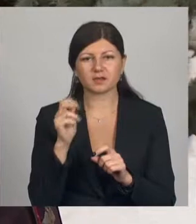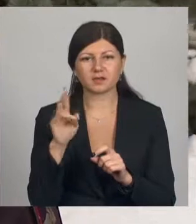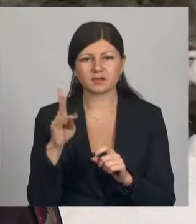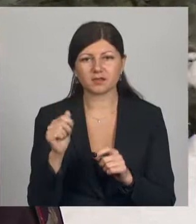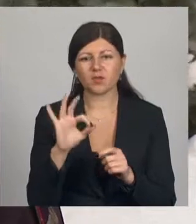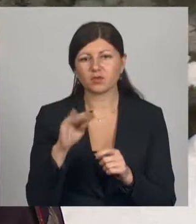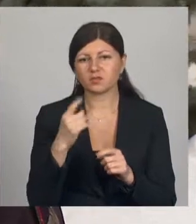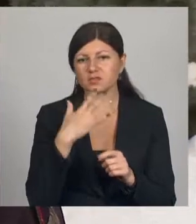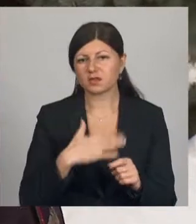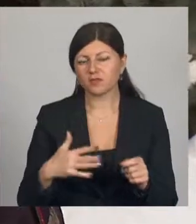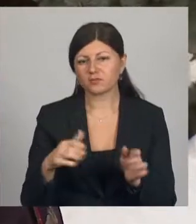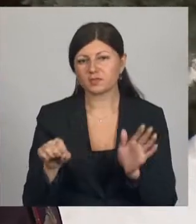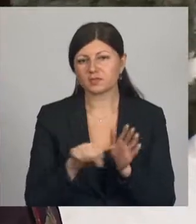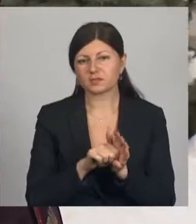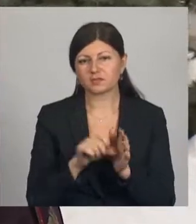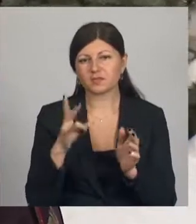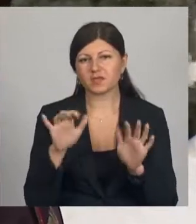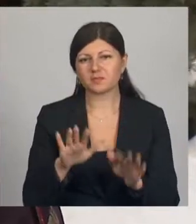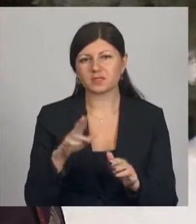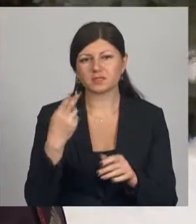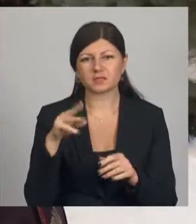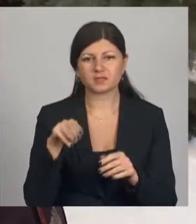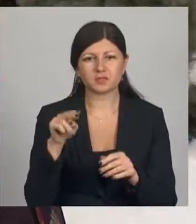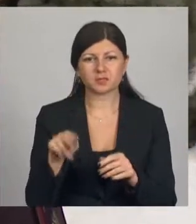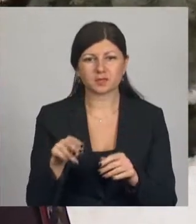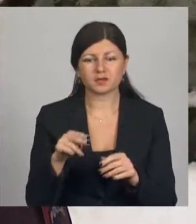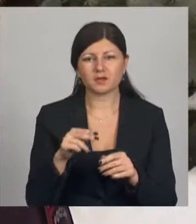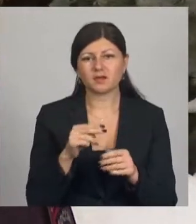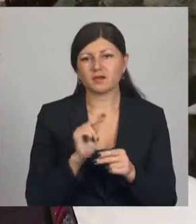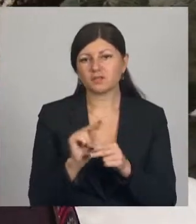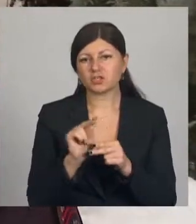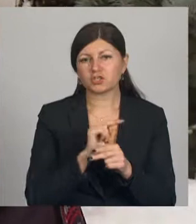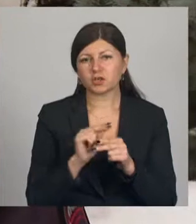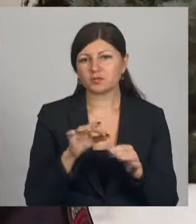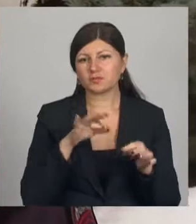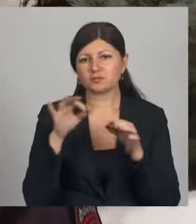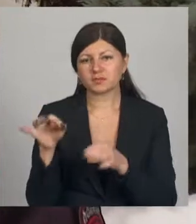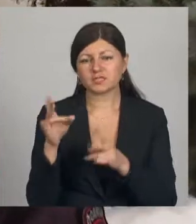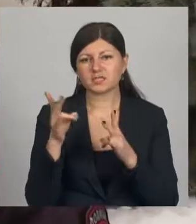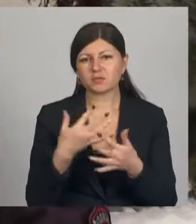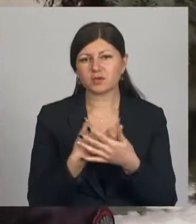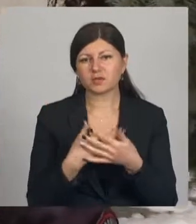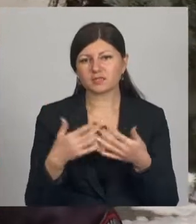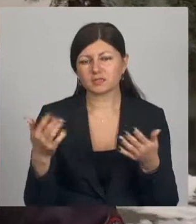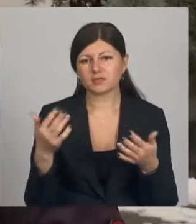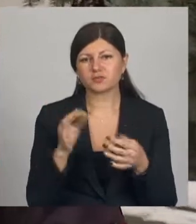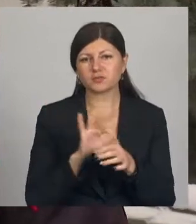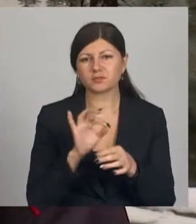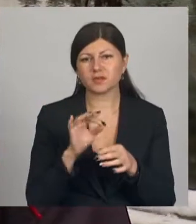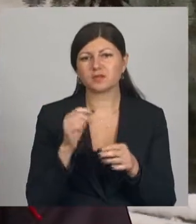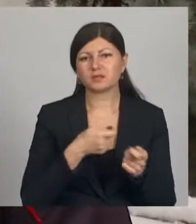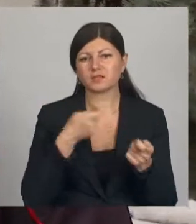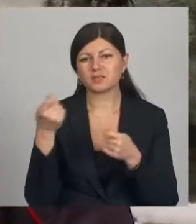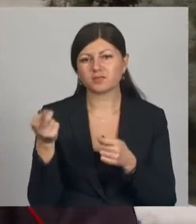от полученных травм скончались на месте дорожно-транспортного происшествия. В лечебное учреждение с травмами различной степени тяжести